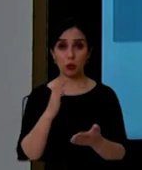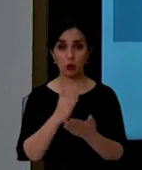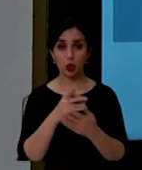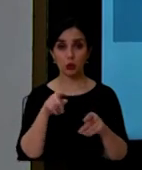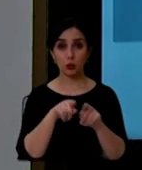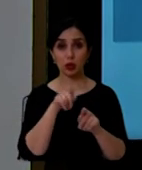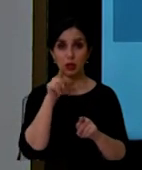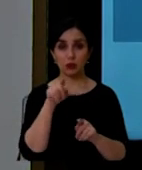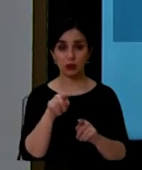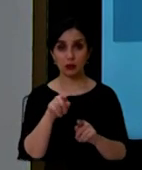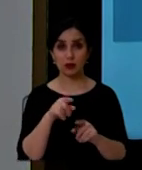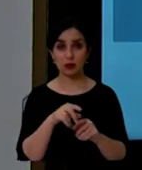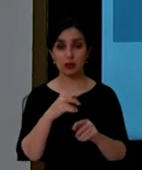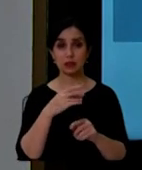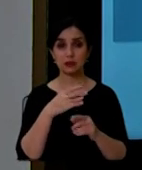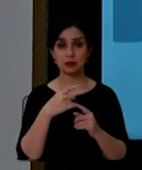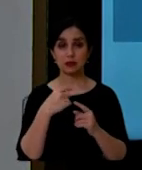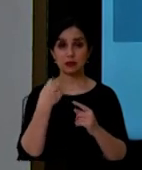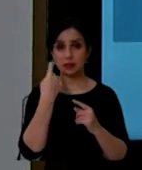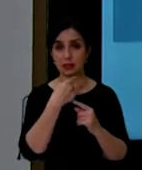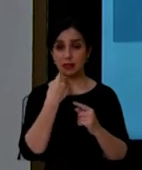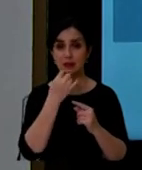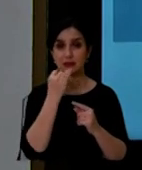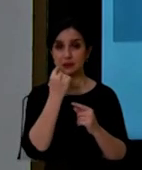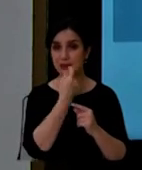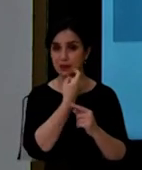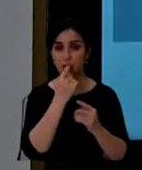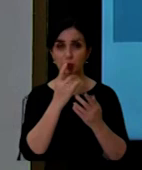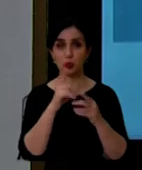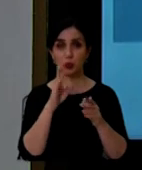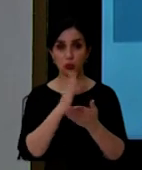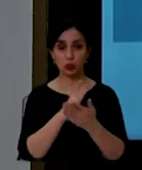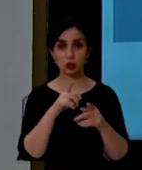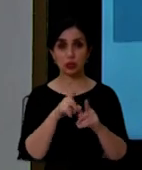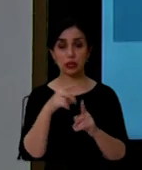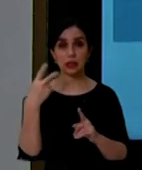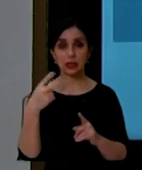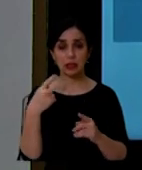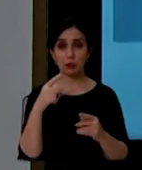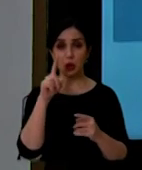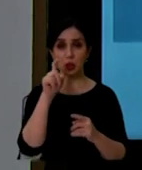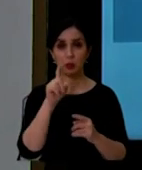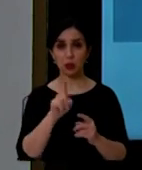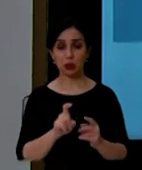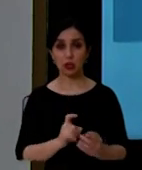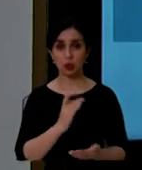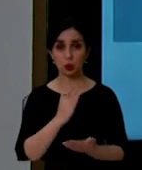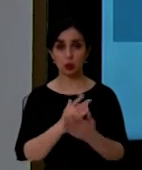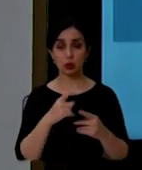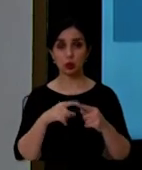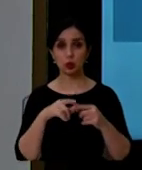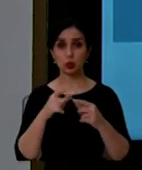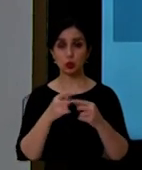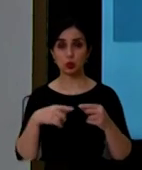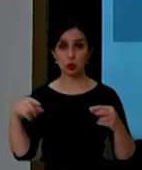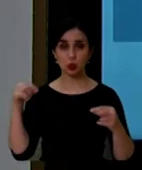Ularinin cəğləri, tişlərinin bolişi, yigirmətta umurtqadan ibarat uzun dümünin